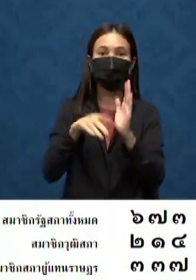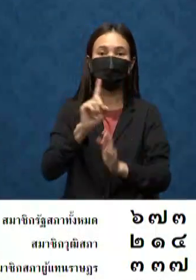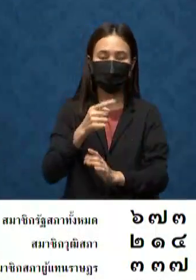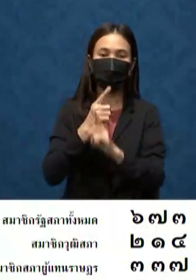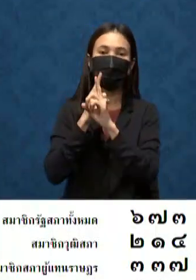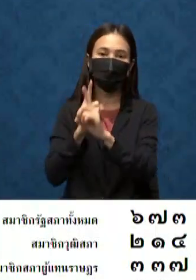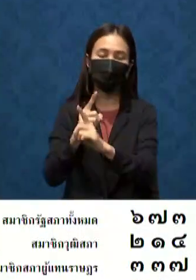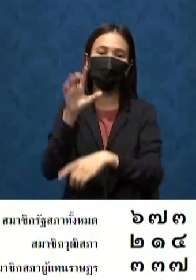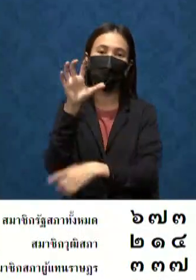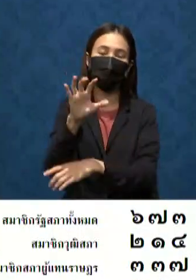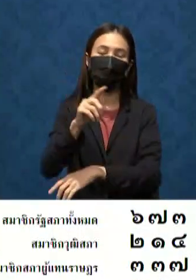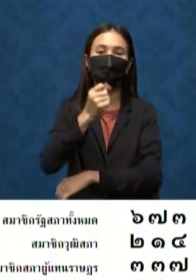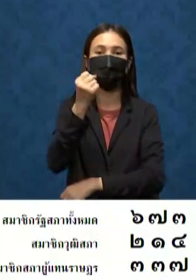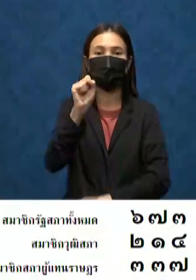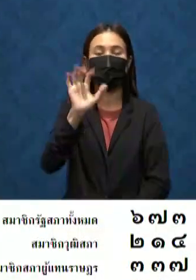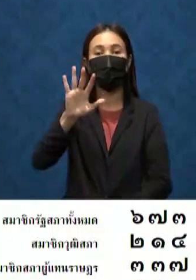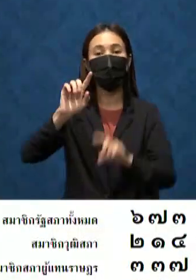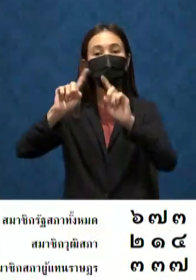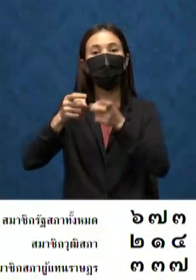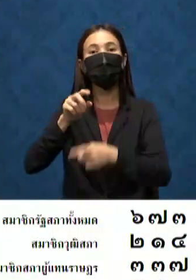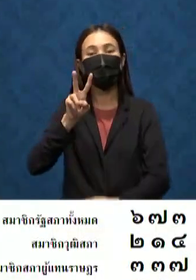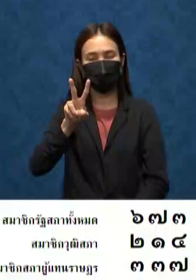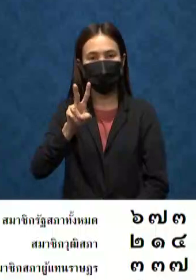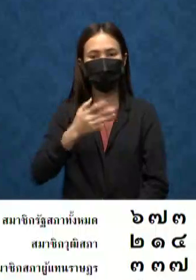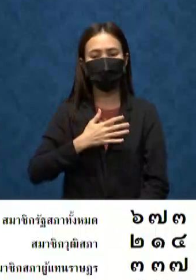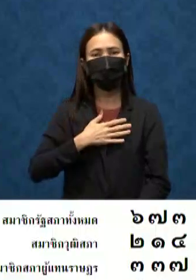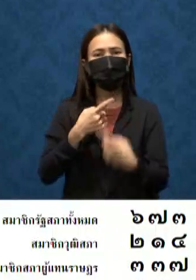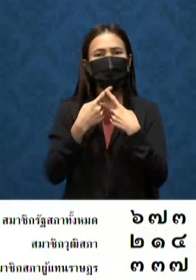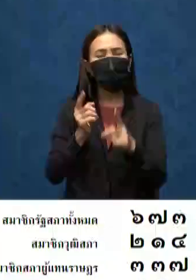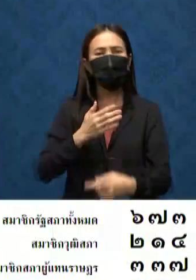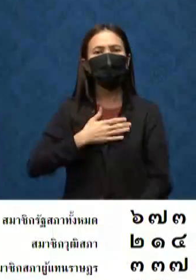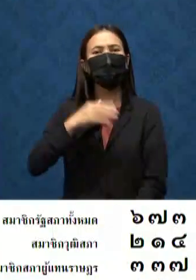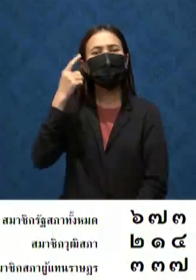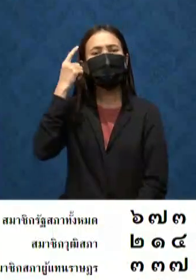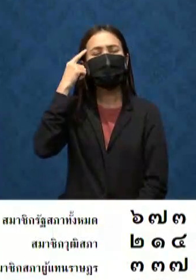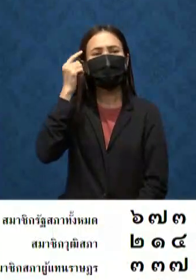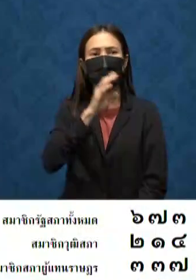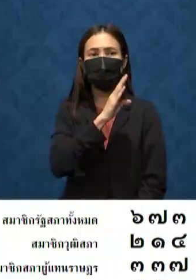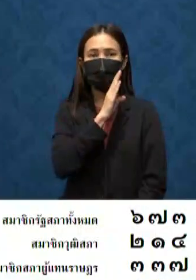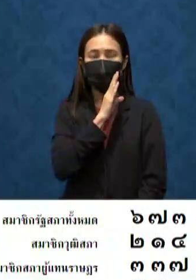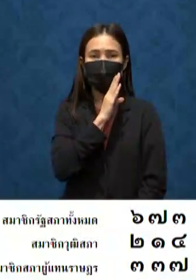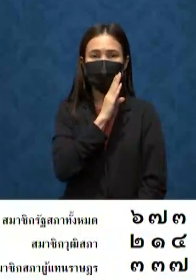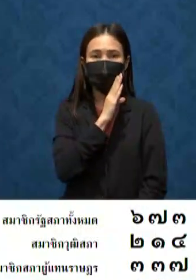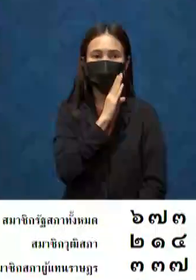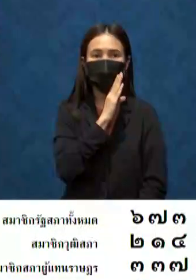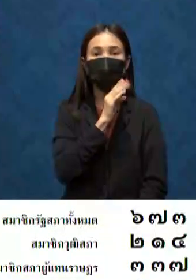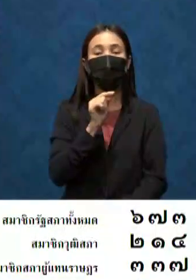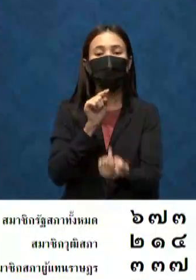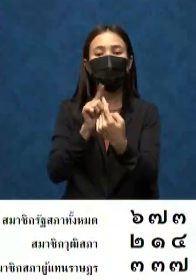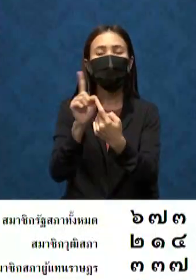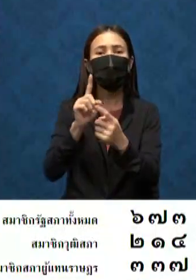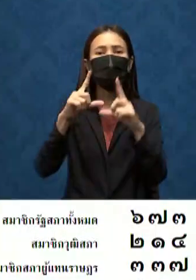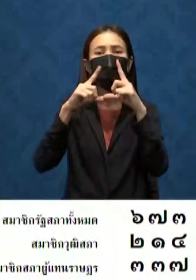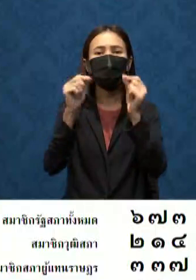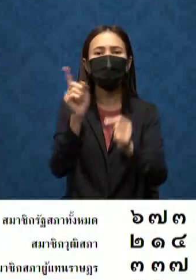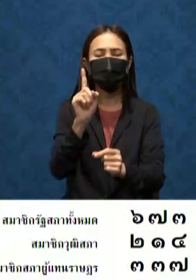ไปตามข้อบังคับข้อ 15วรรค 2แต่กระผมยังเห็นว่าเรื่องดังกล่าวเนี่ยโดยเฉพาะเรื่องที่